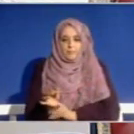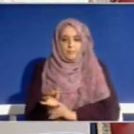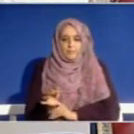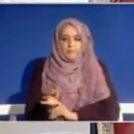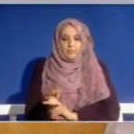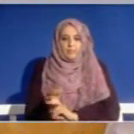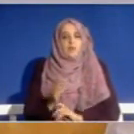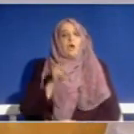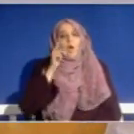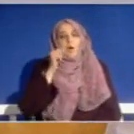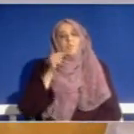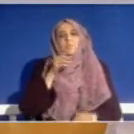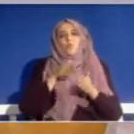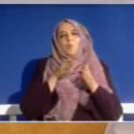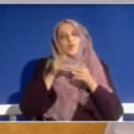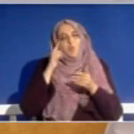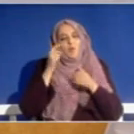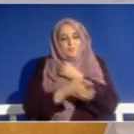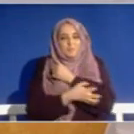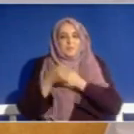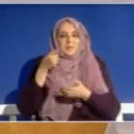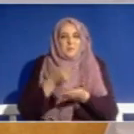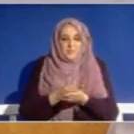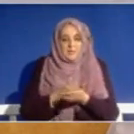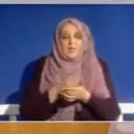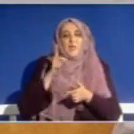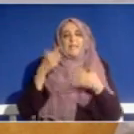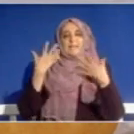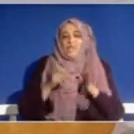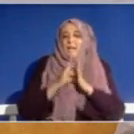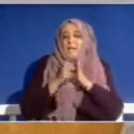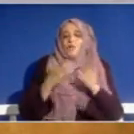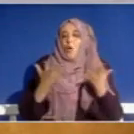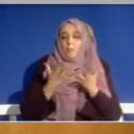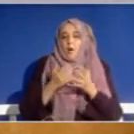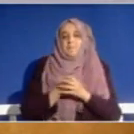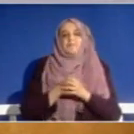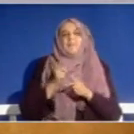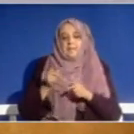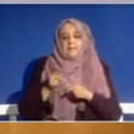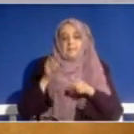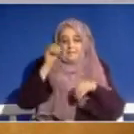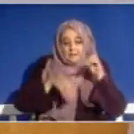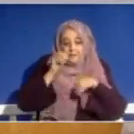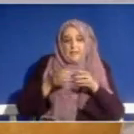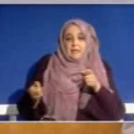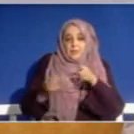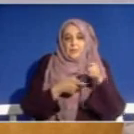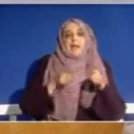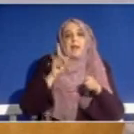لما يترتب على صاحب الحقل من الديون، الآن الزرع له خدمات